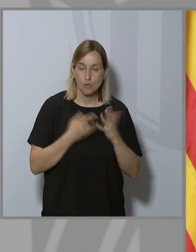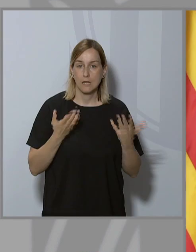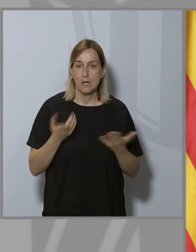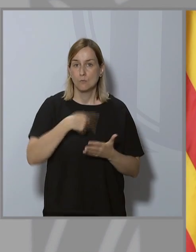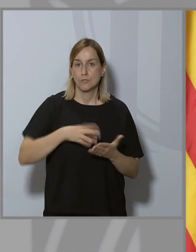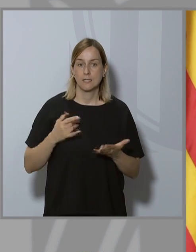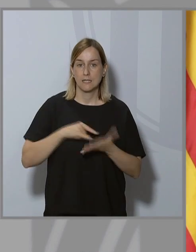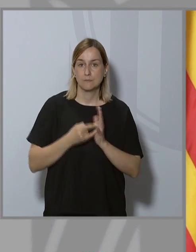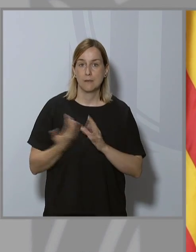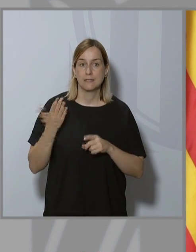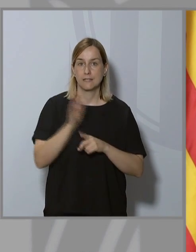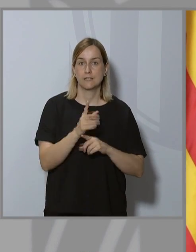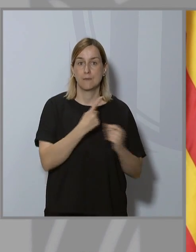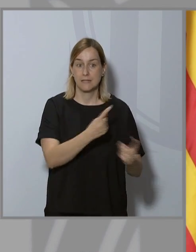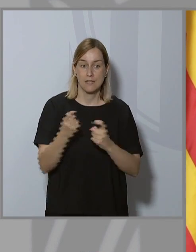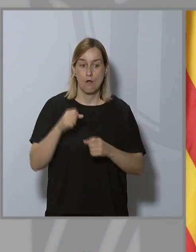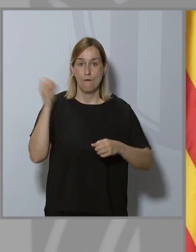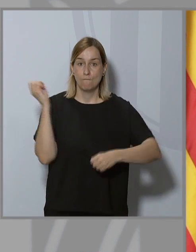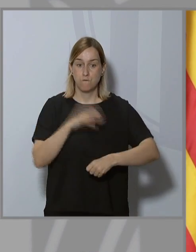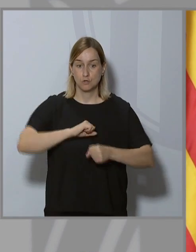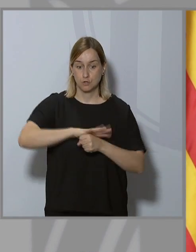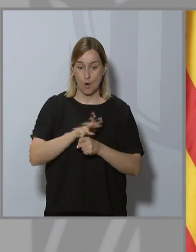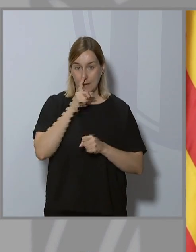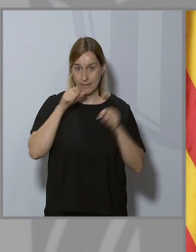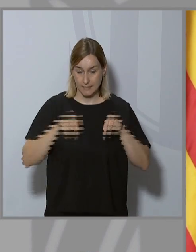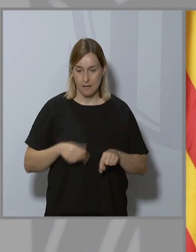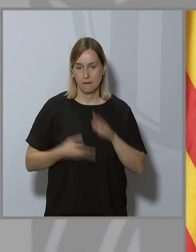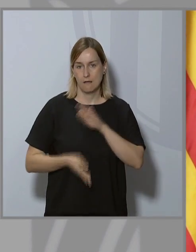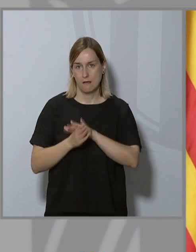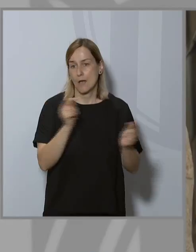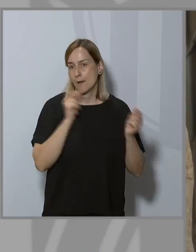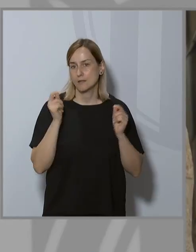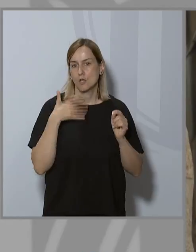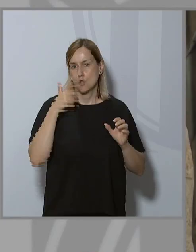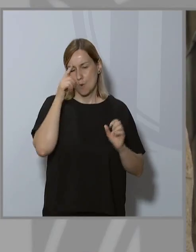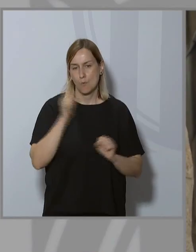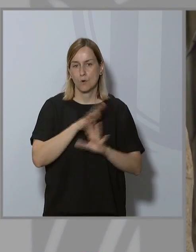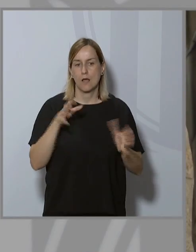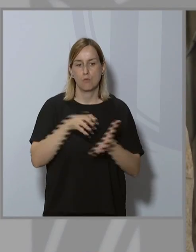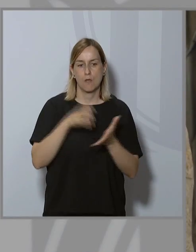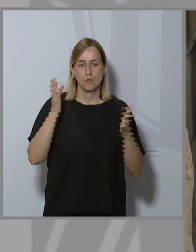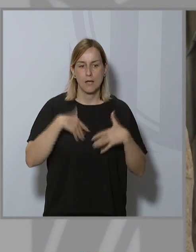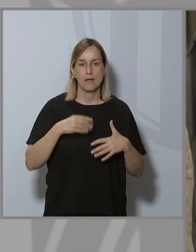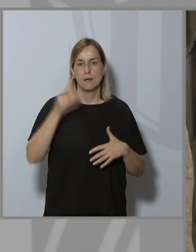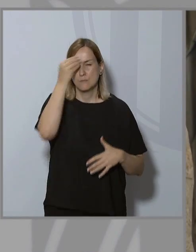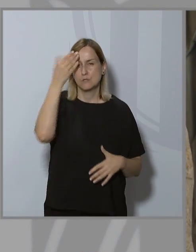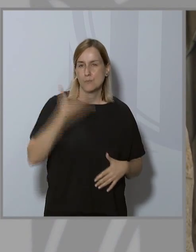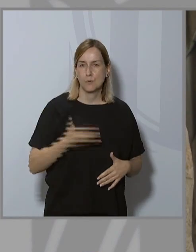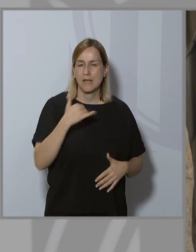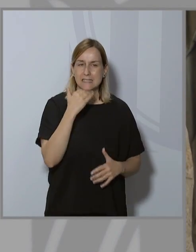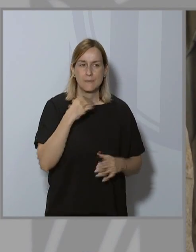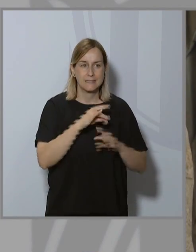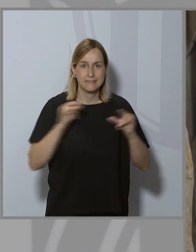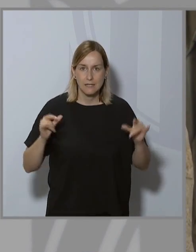la necessitat que el fons Covid que hem tingut aquest any es mantingui per l'any vinent. Sens dubte és important saber-ho dels territoris